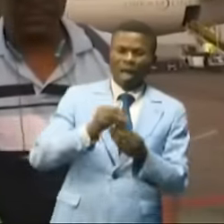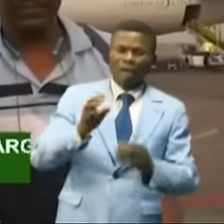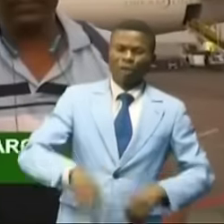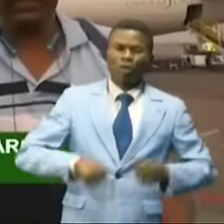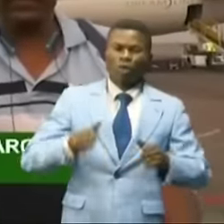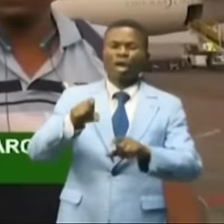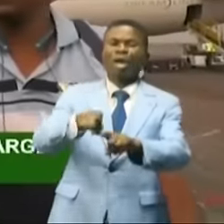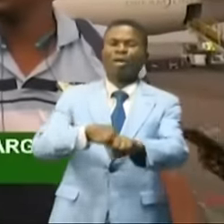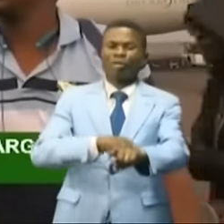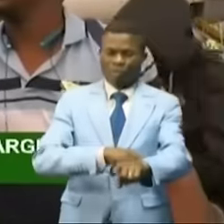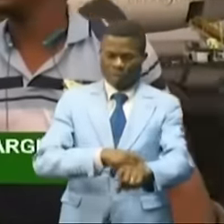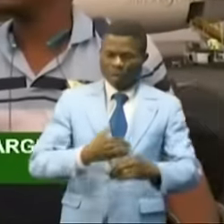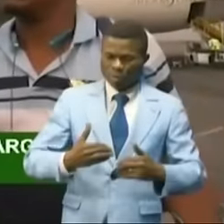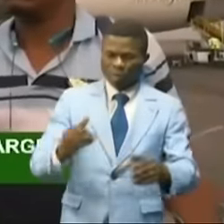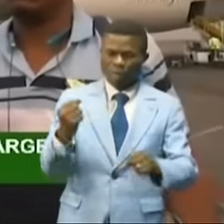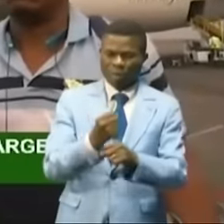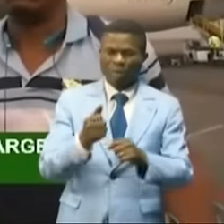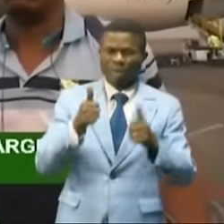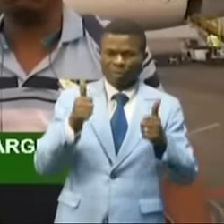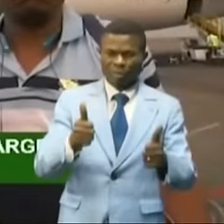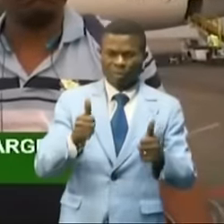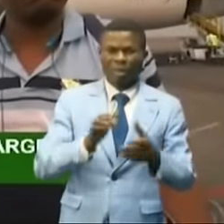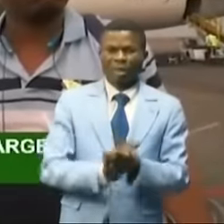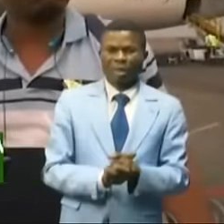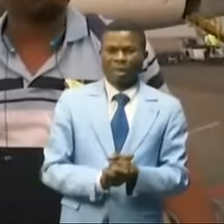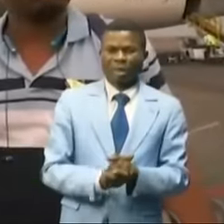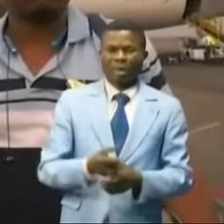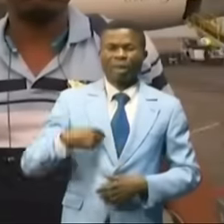du bien-être des militaires.